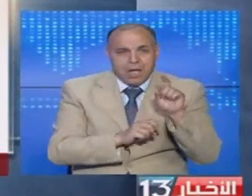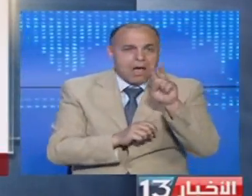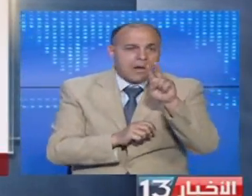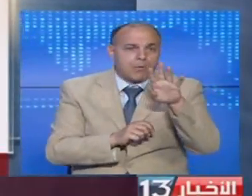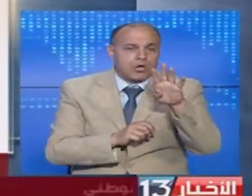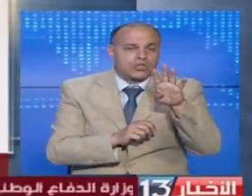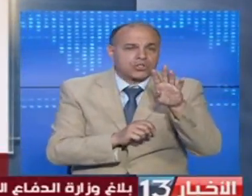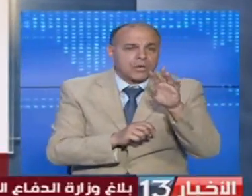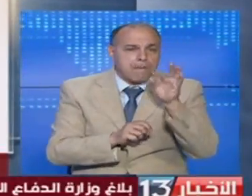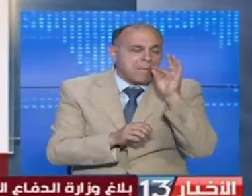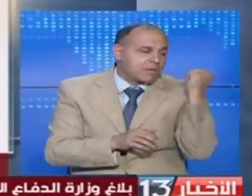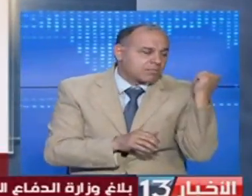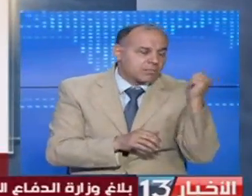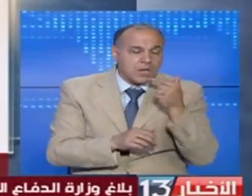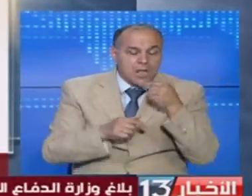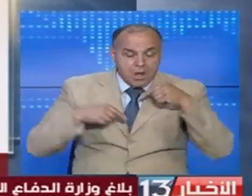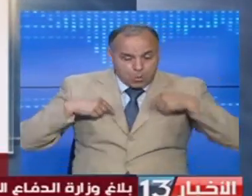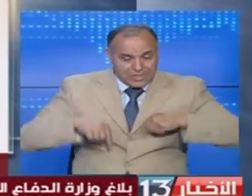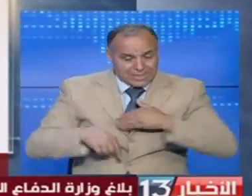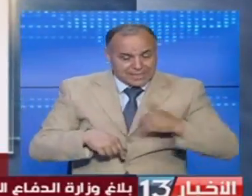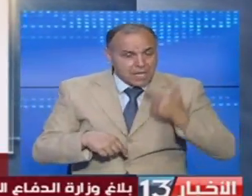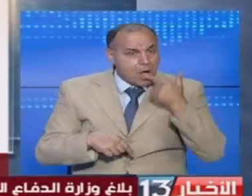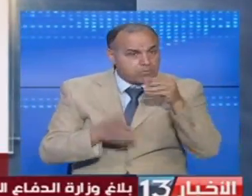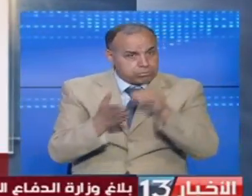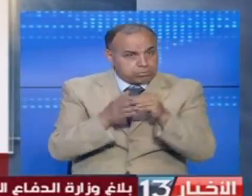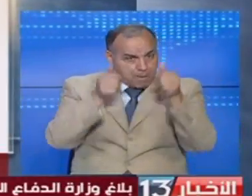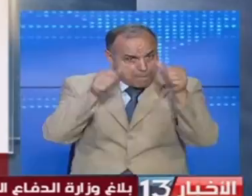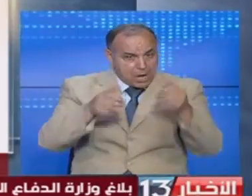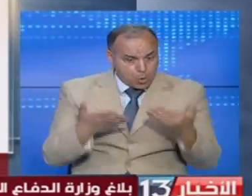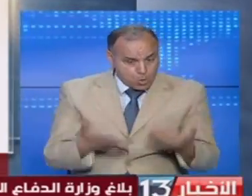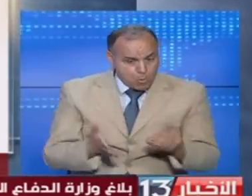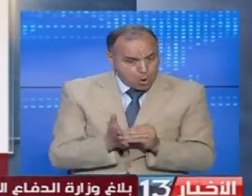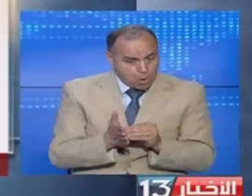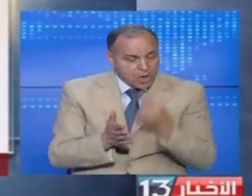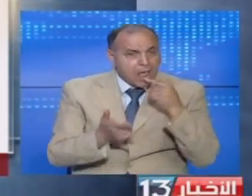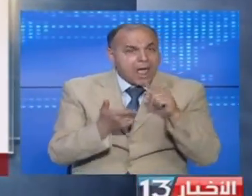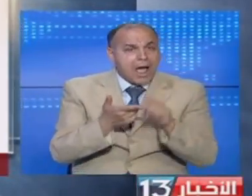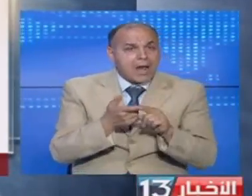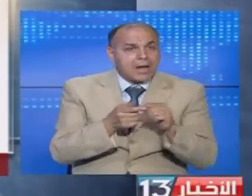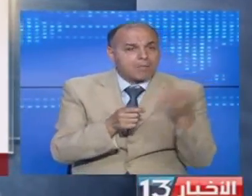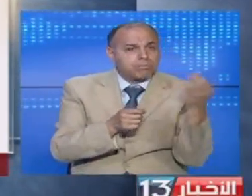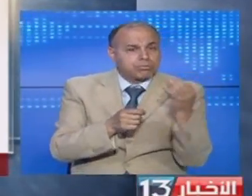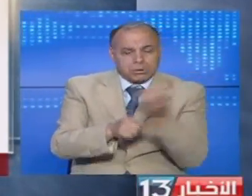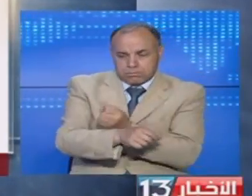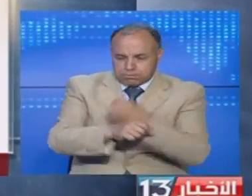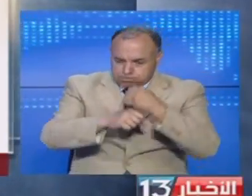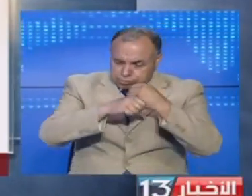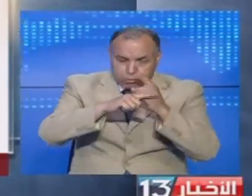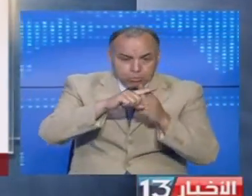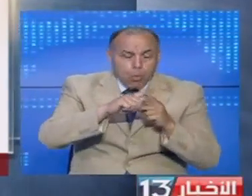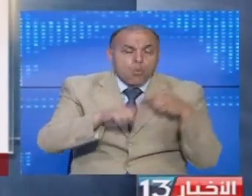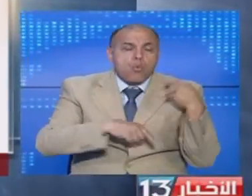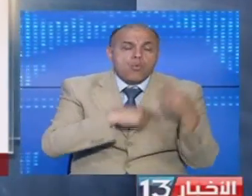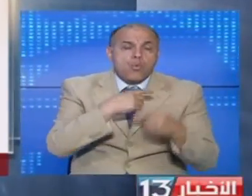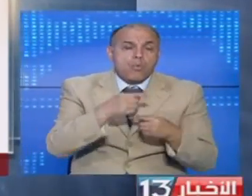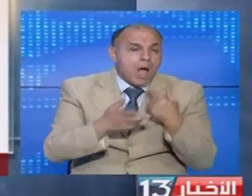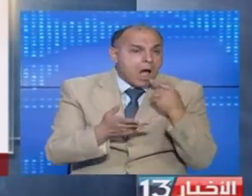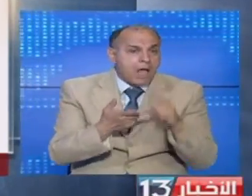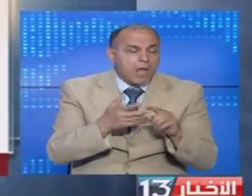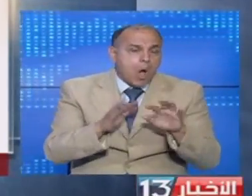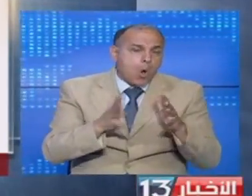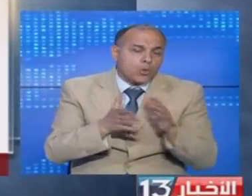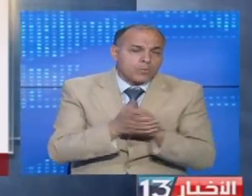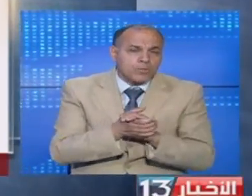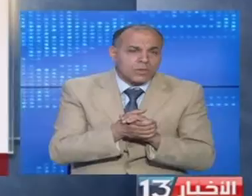والعشرين من مايو الوزاره اعلنت في بلاغها اليومي ايضا ان نسبه التحليل الايجابيه اليوميه هي في